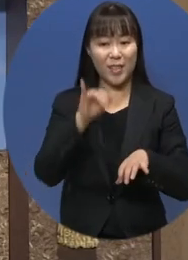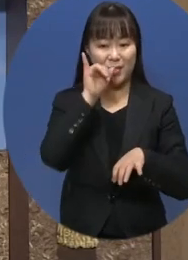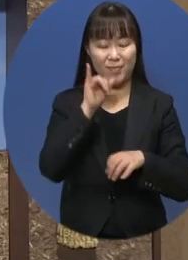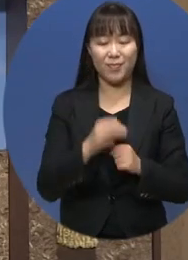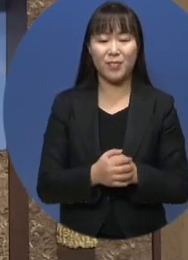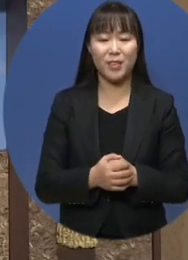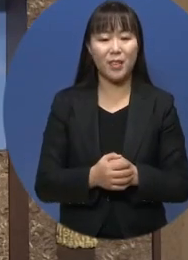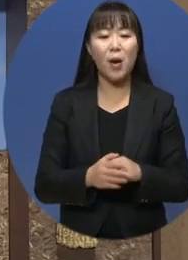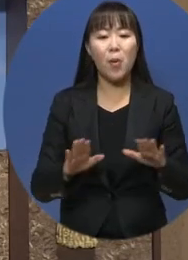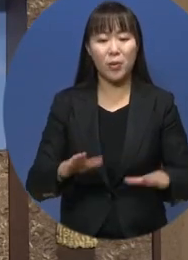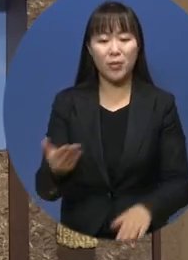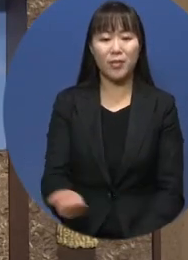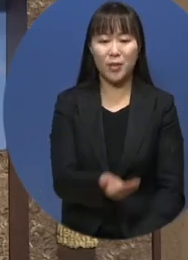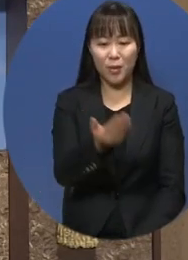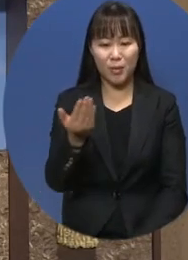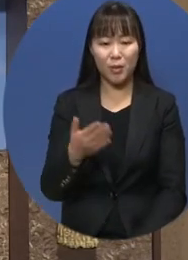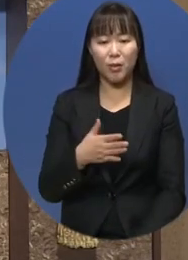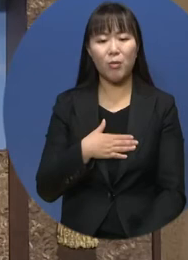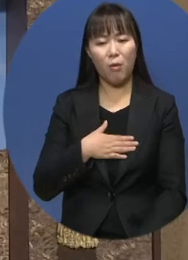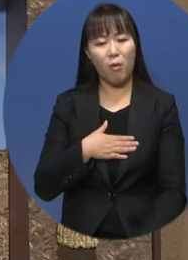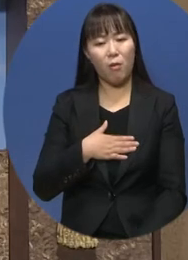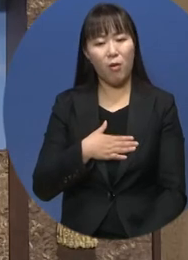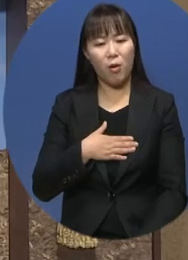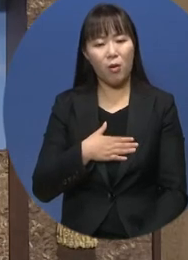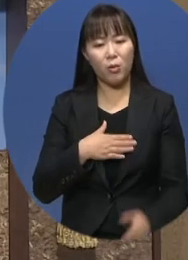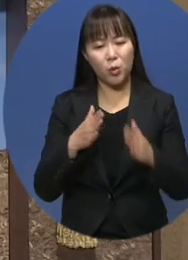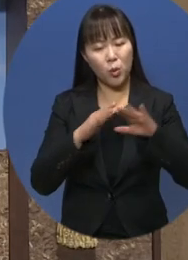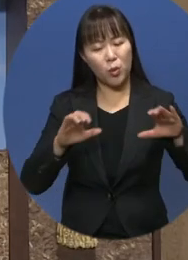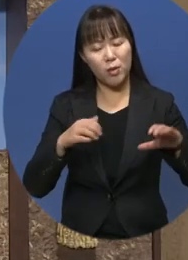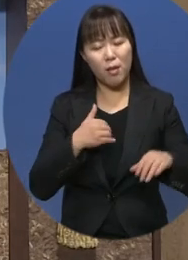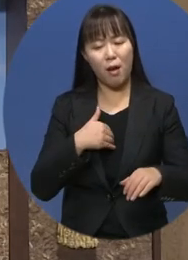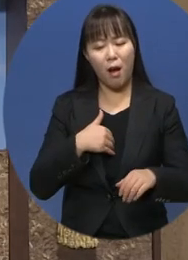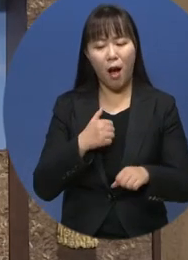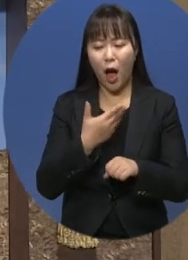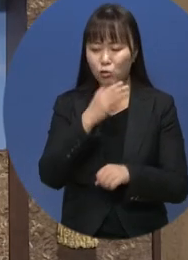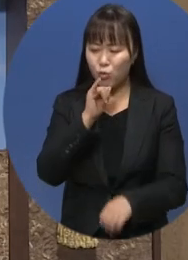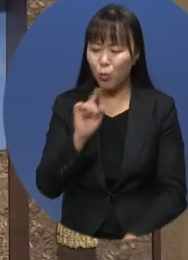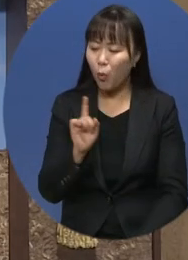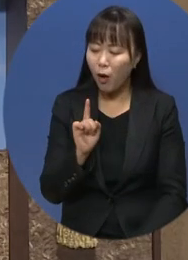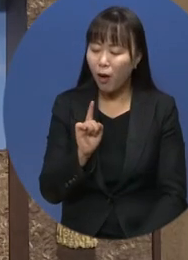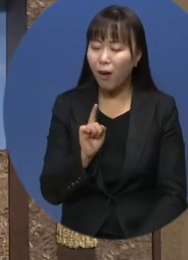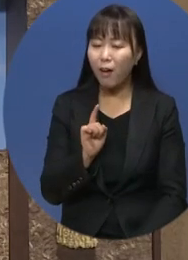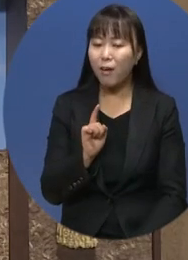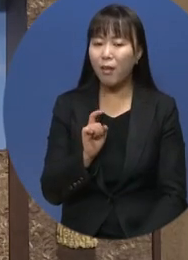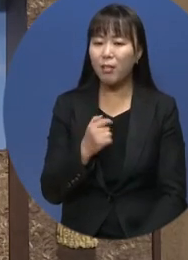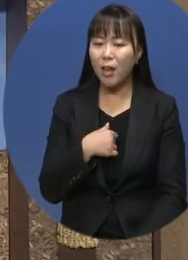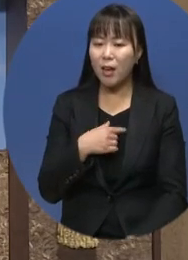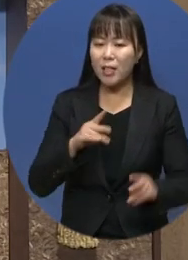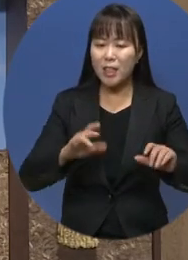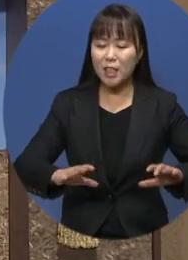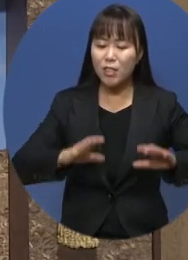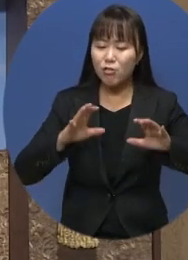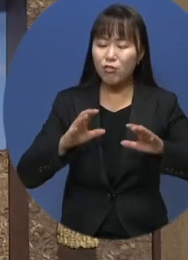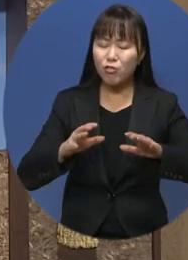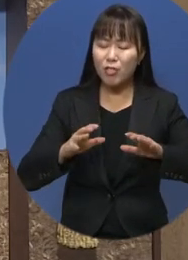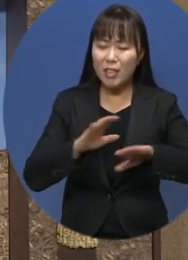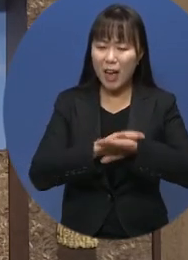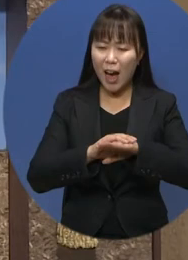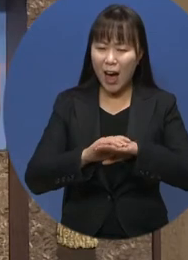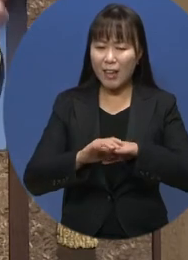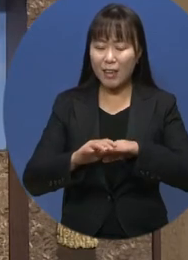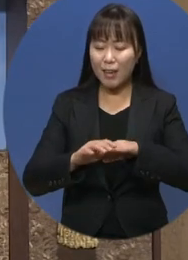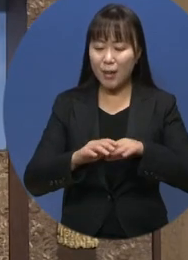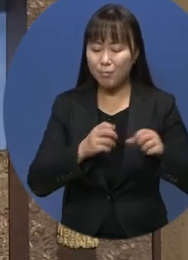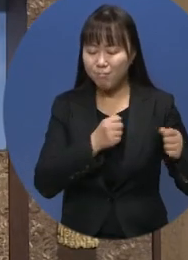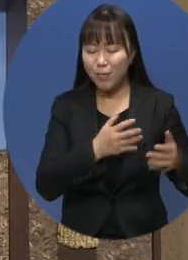있습니다 오늘 시청자 여러분들도 엇 동네에서 내가 할게 뭔가 내가 이 지구를 살리기 위해서 지키기 위해서 또